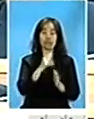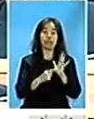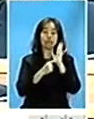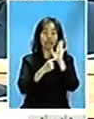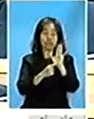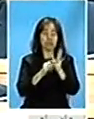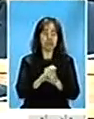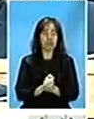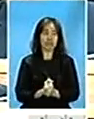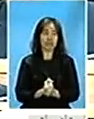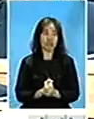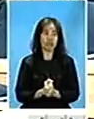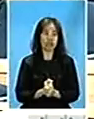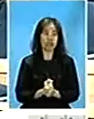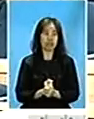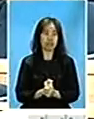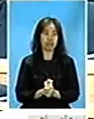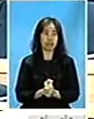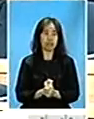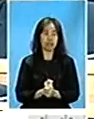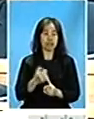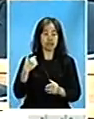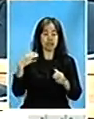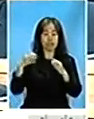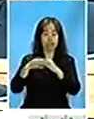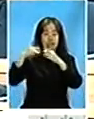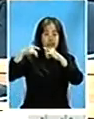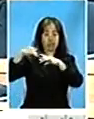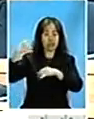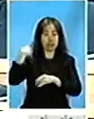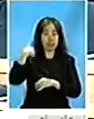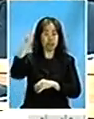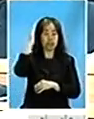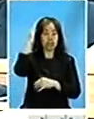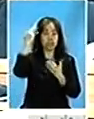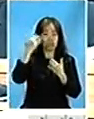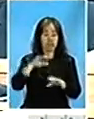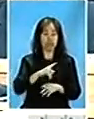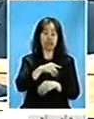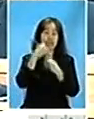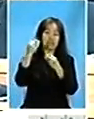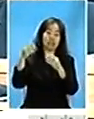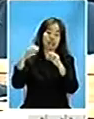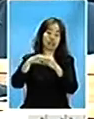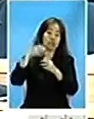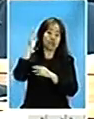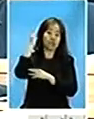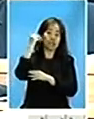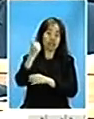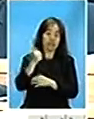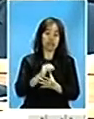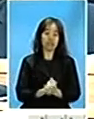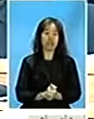เมื่อกี้ทางพรรคฝ่ายค้านได้อภิปรายท่านก็ให้พรรคฝ่ายค้านได้พูดนะครับว่